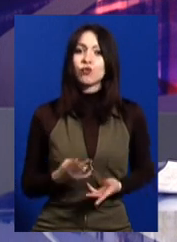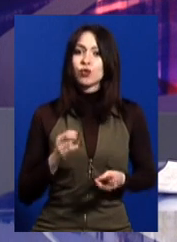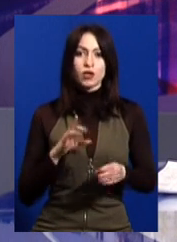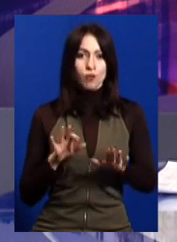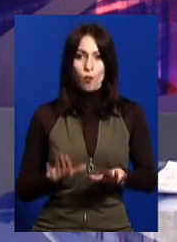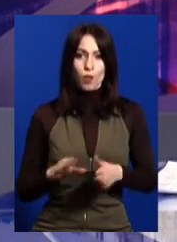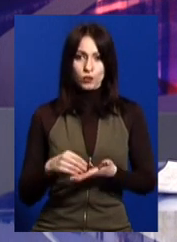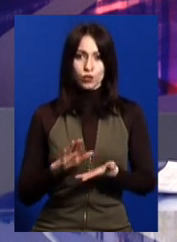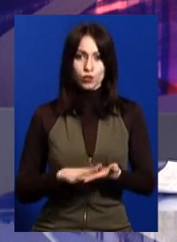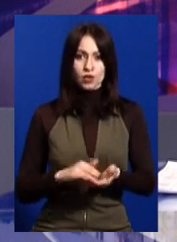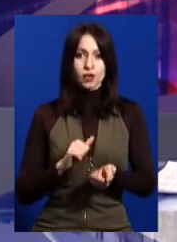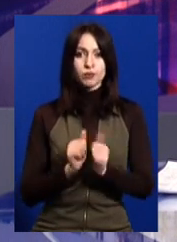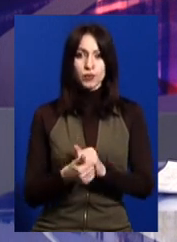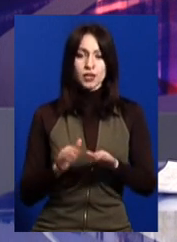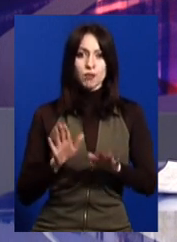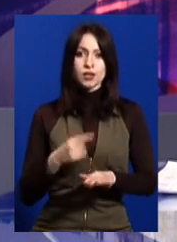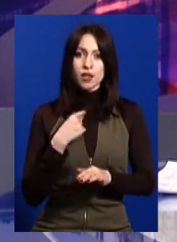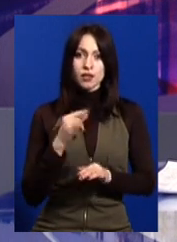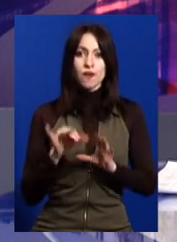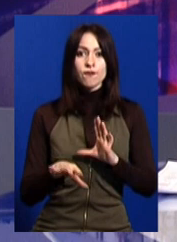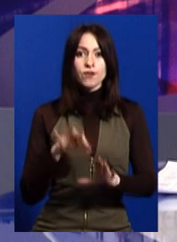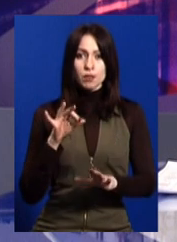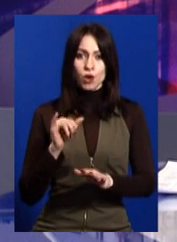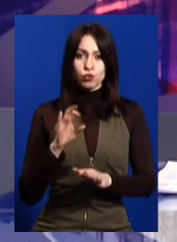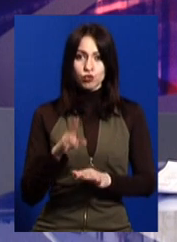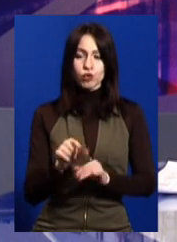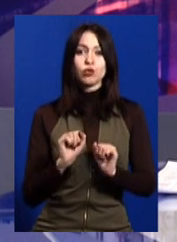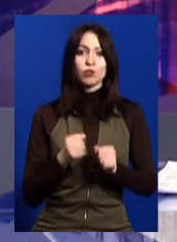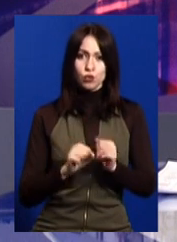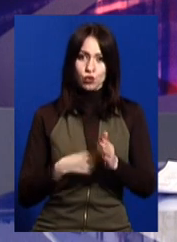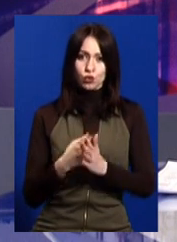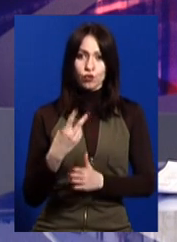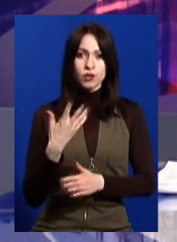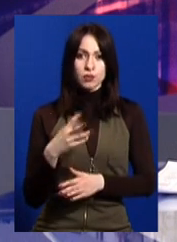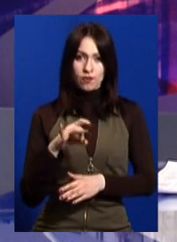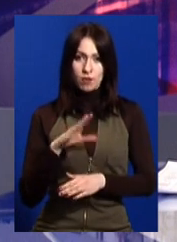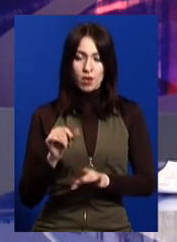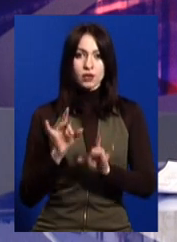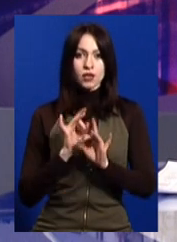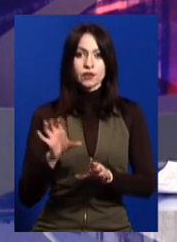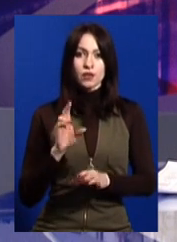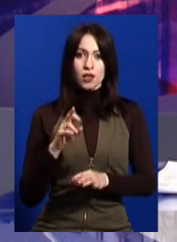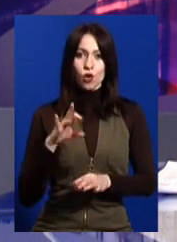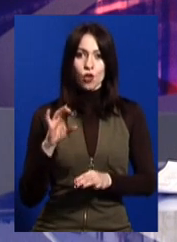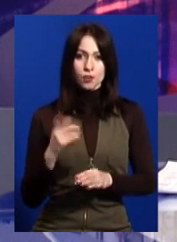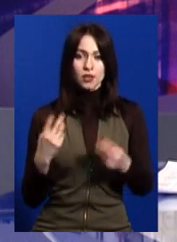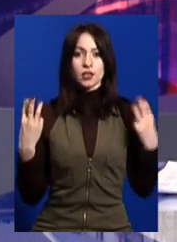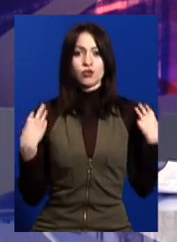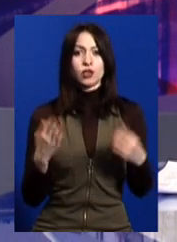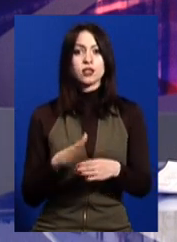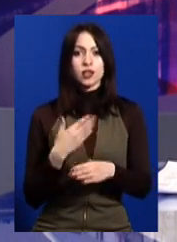місцем реєстрації. Змінити місце голосування та обрати дільницю можна до 25 березня, розповіла Світлана Коломієць, начальниця